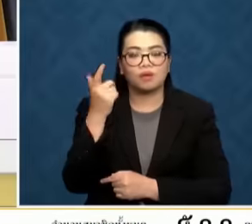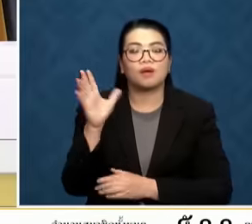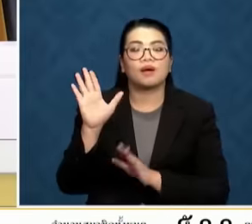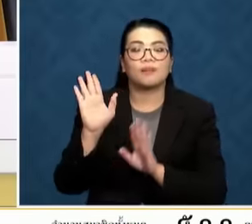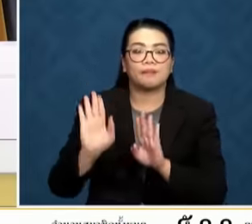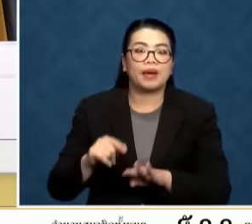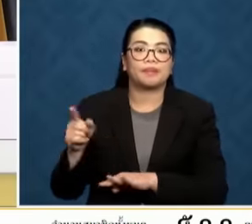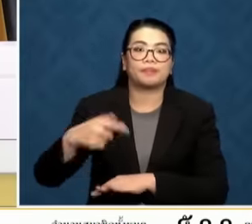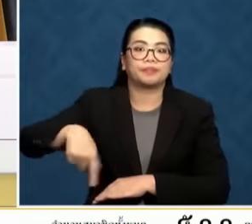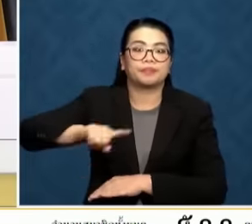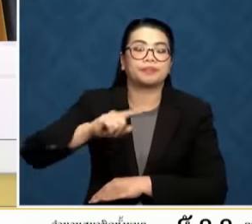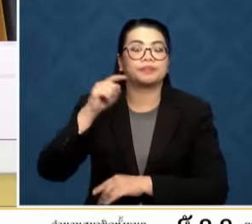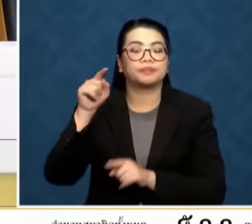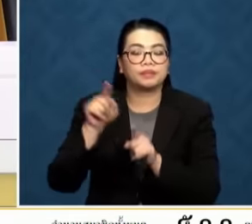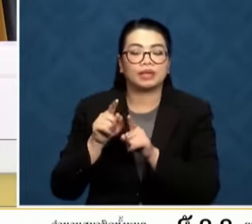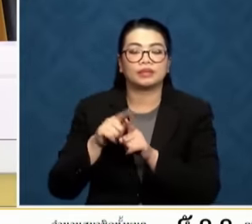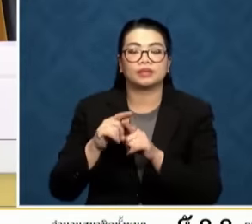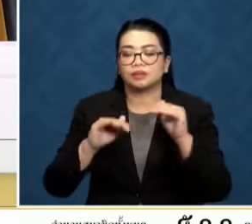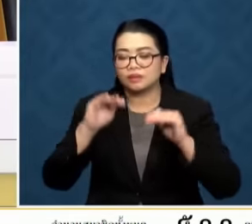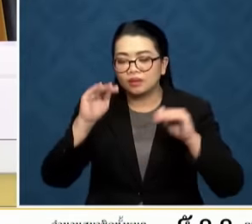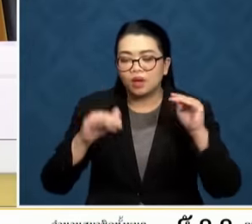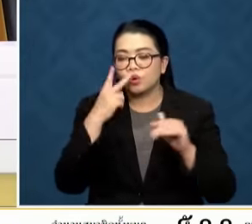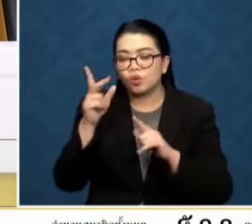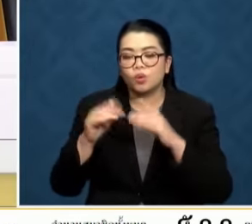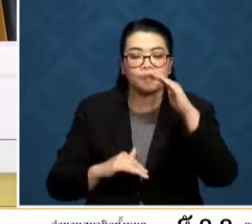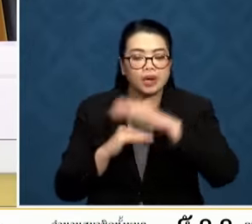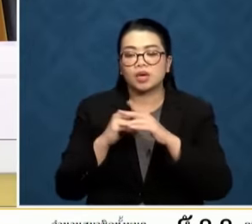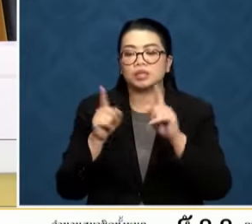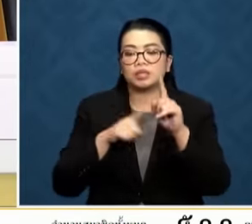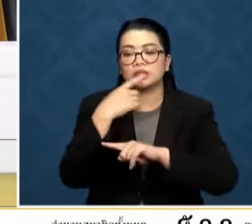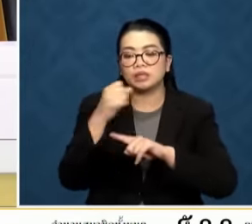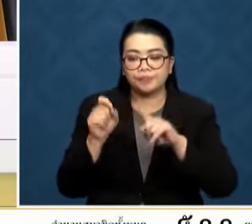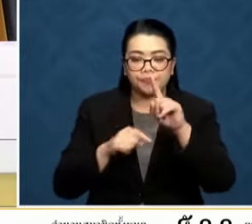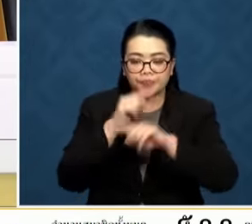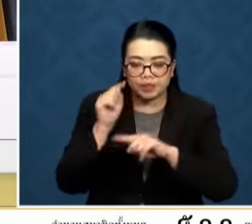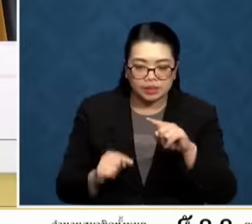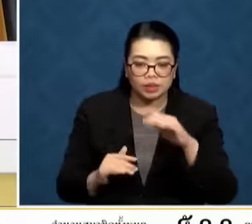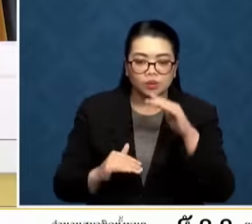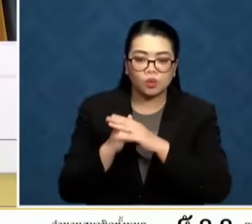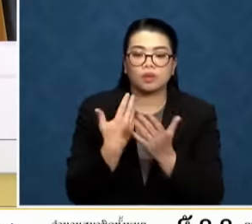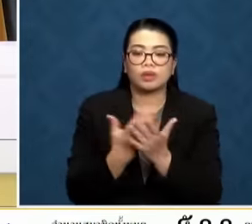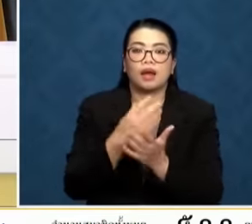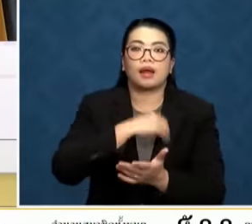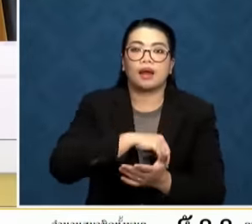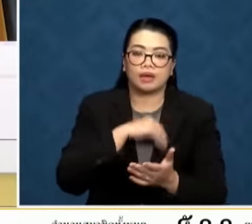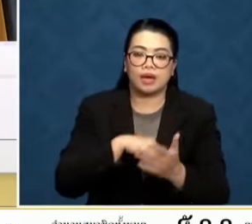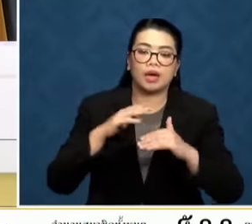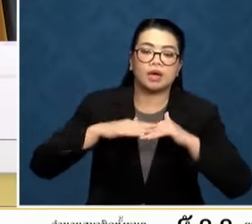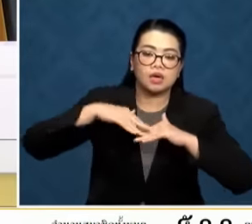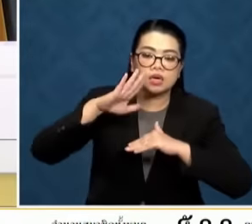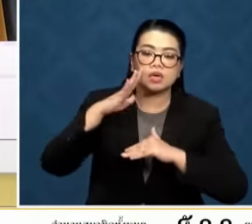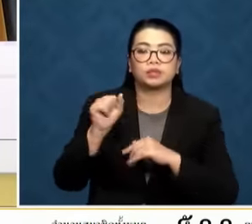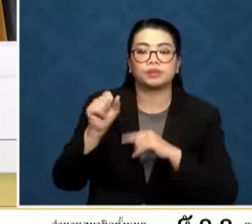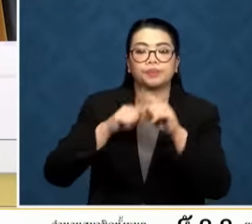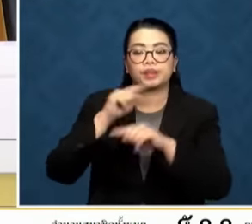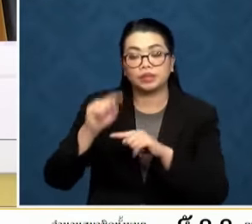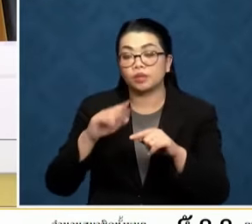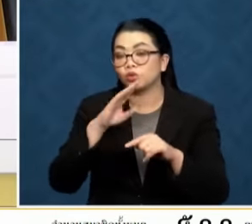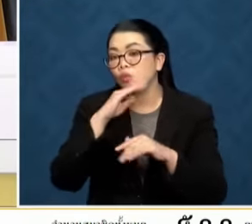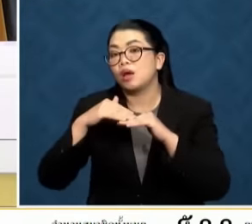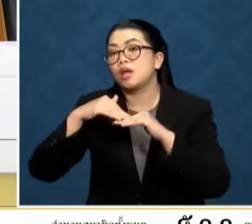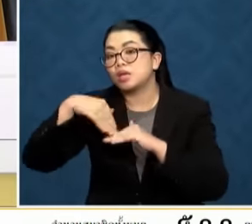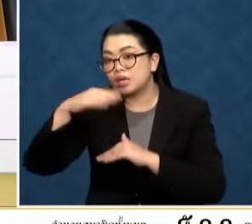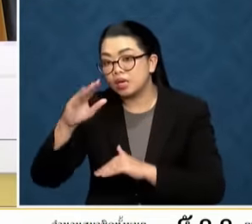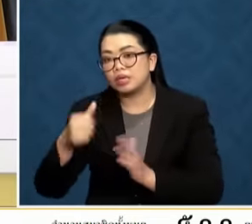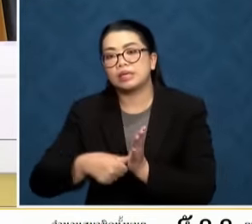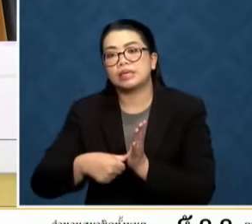ที่ Creditrtingทั้งหลายดูว่าภาระดอกเบี้ยต่อตัวเงินได้ของเราเกินกว่า 10%หรือไม่ถ้าเกินก็อาจจะ